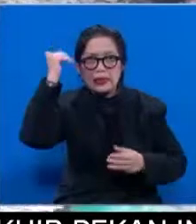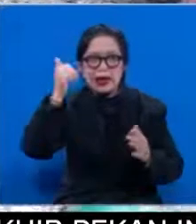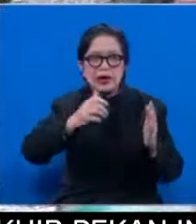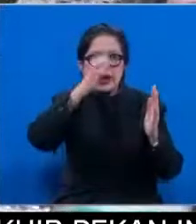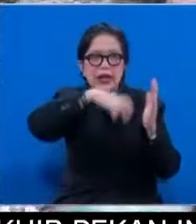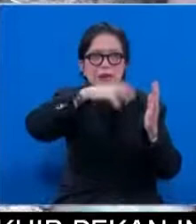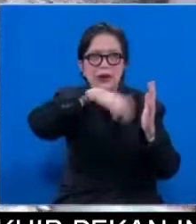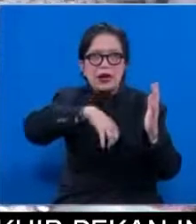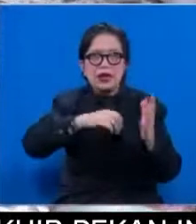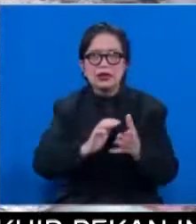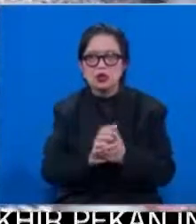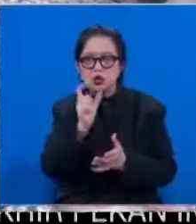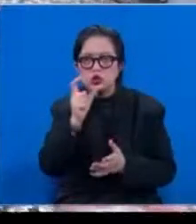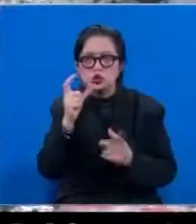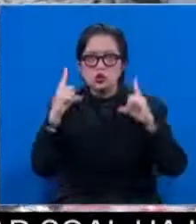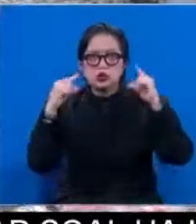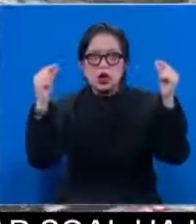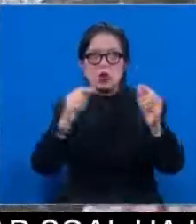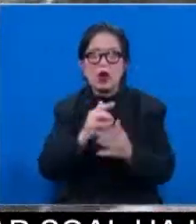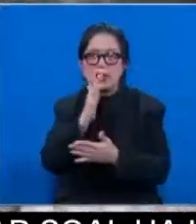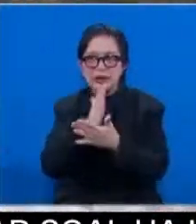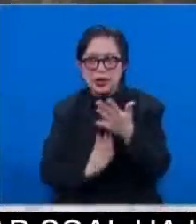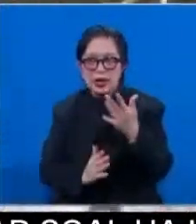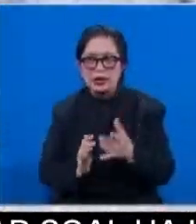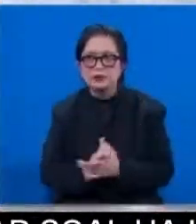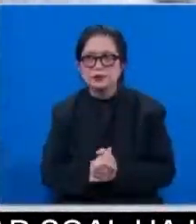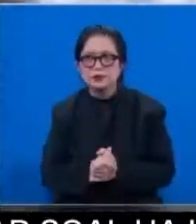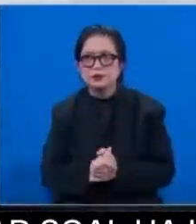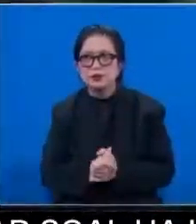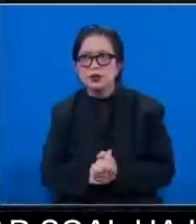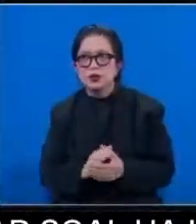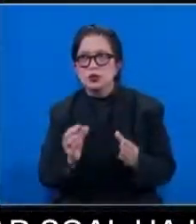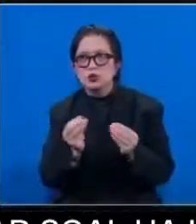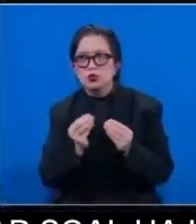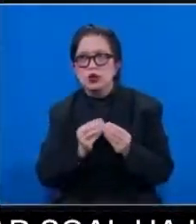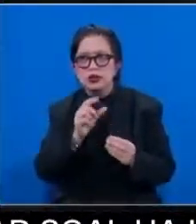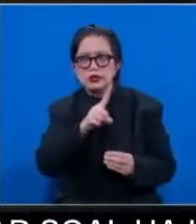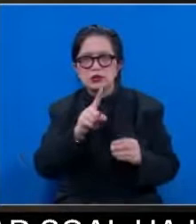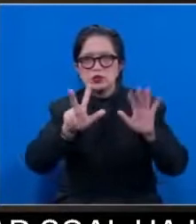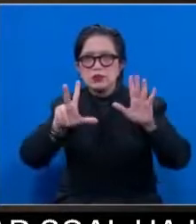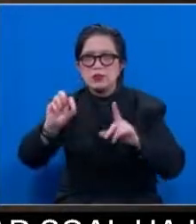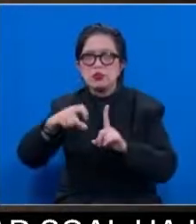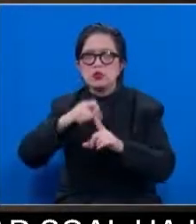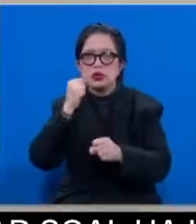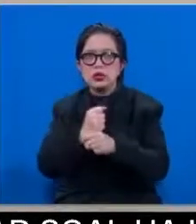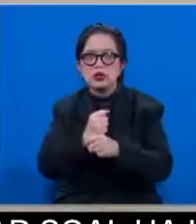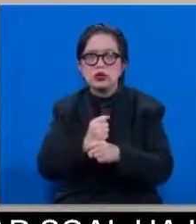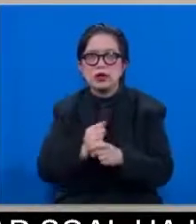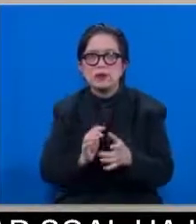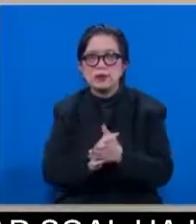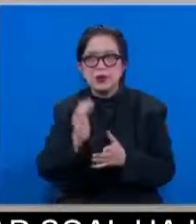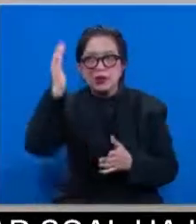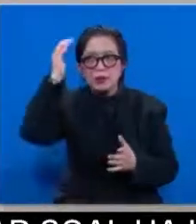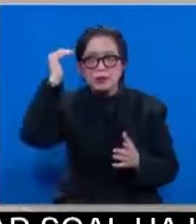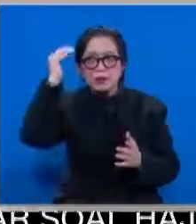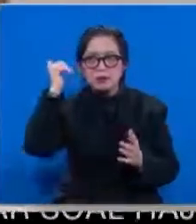dan Yogyakarta. Setiap harinya, industri rumahan itu memproduksi 180 kg minyak kelapa dari bahan